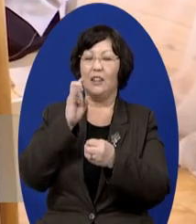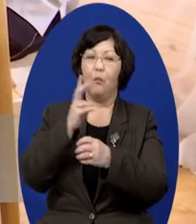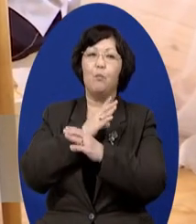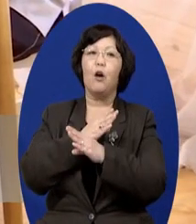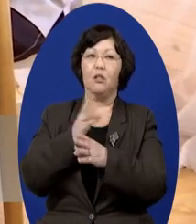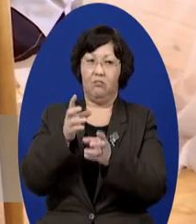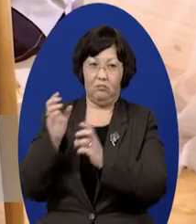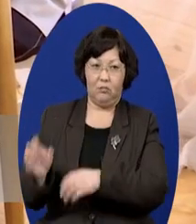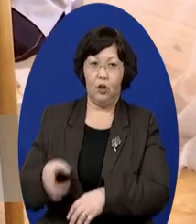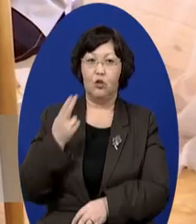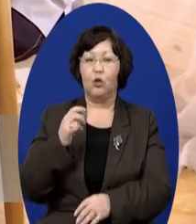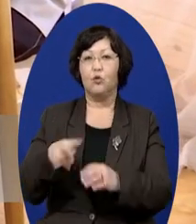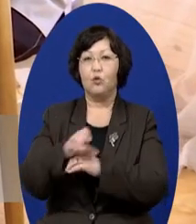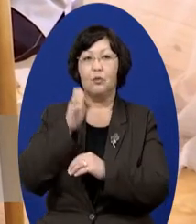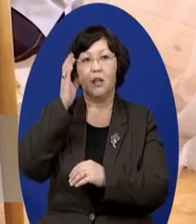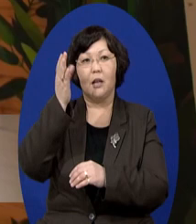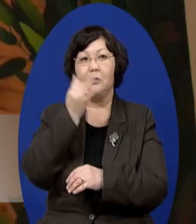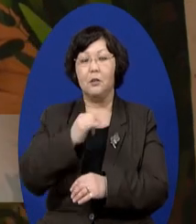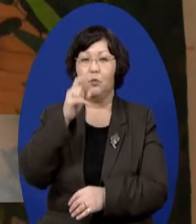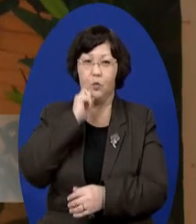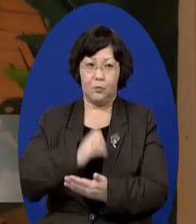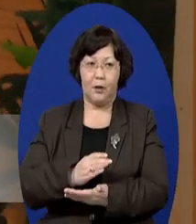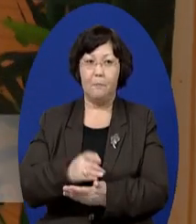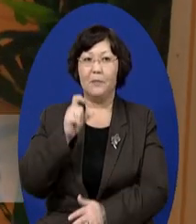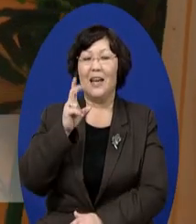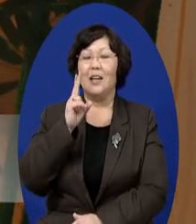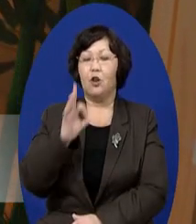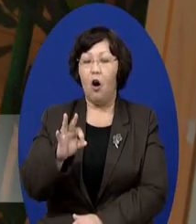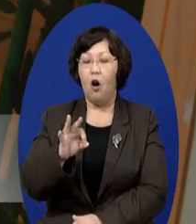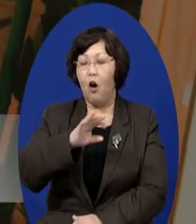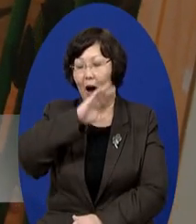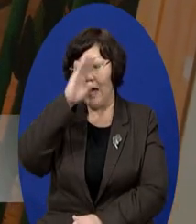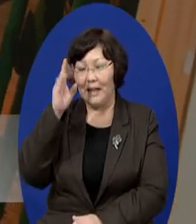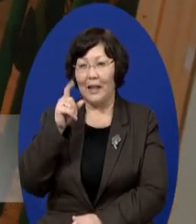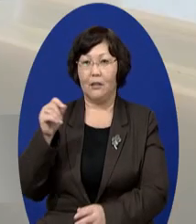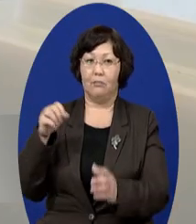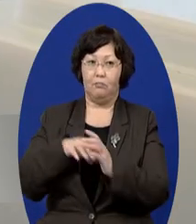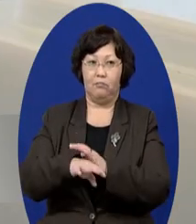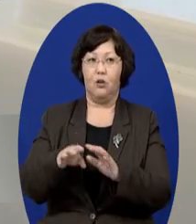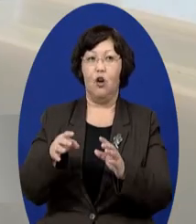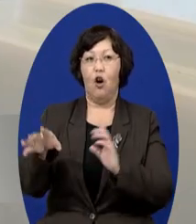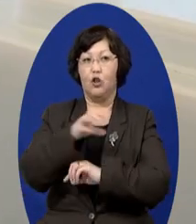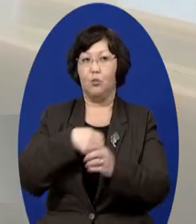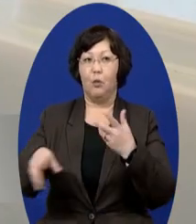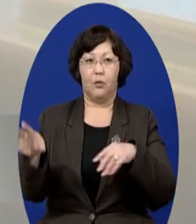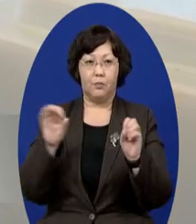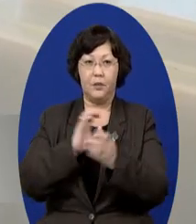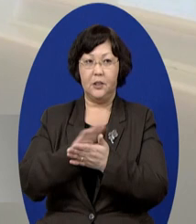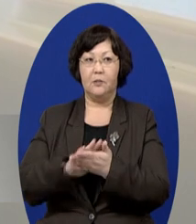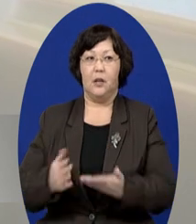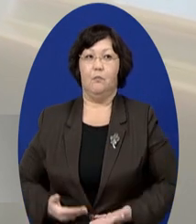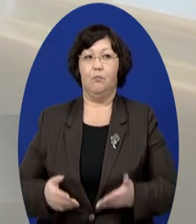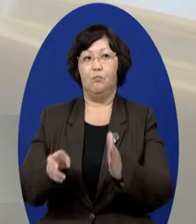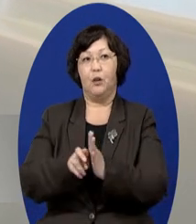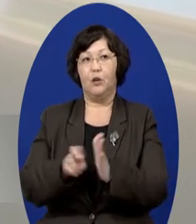ирээдүйг тэд ингэж төсөөлжээ. Эко халаалтаа орчноо бохирдуулахгүй амьдж болох юм байна гэсэн шийдлийг